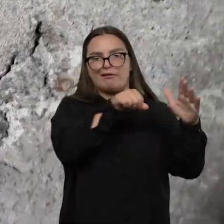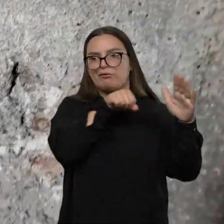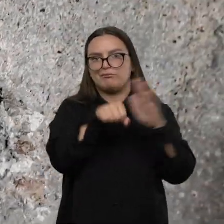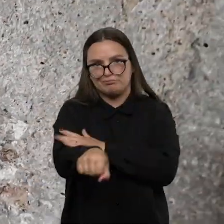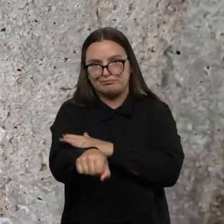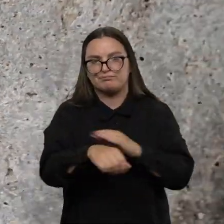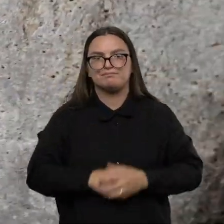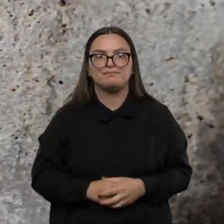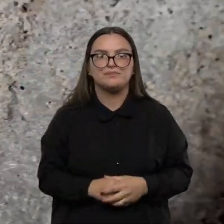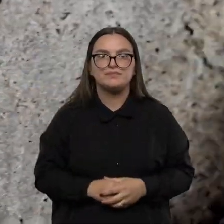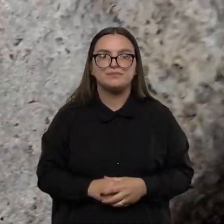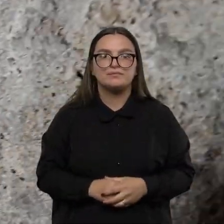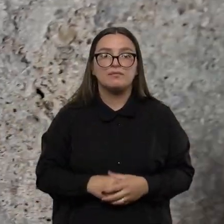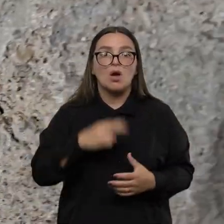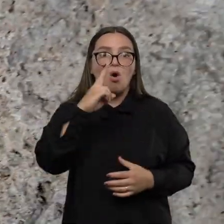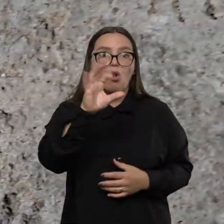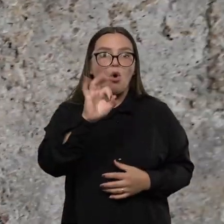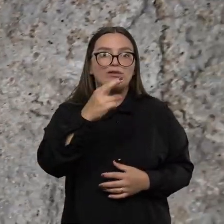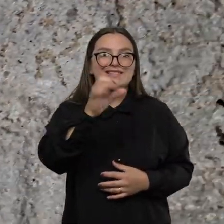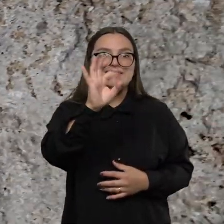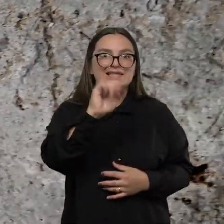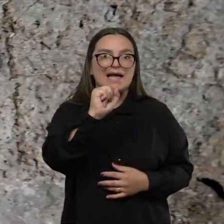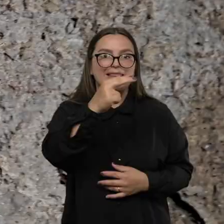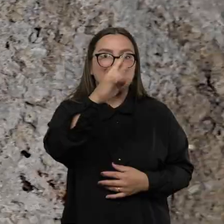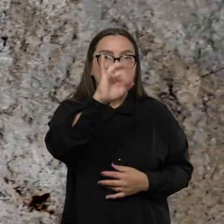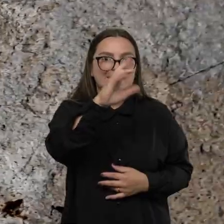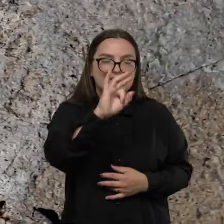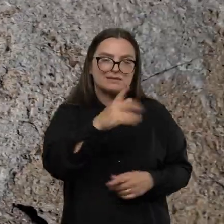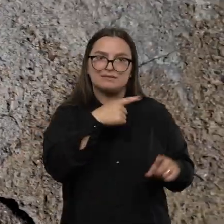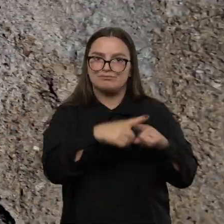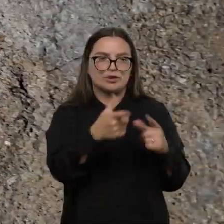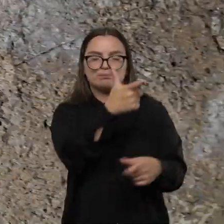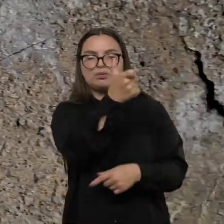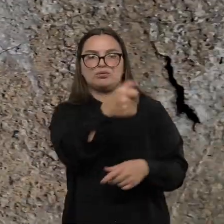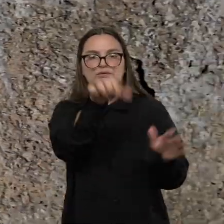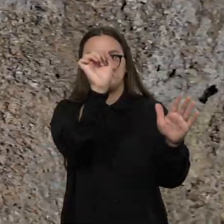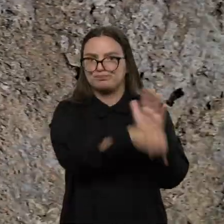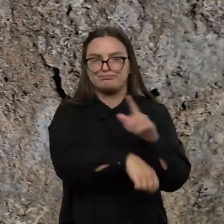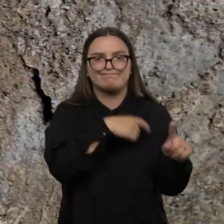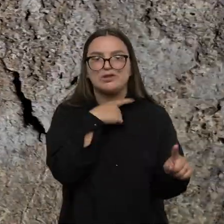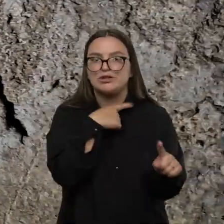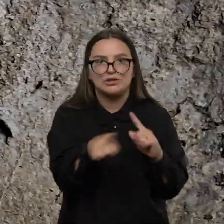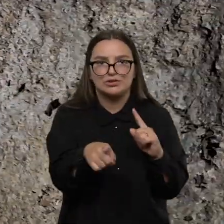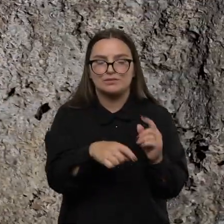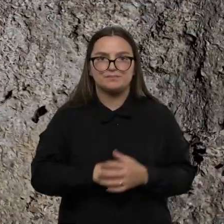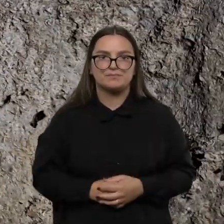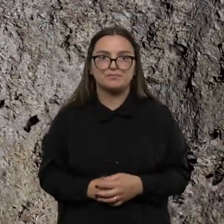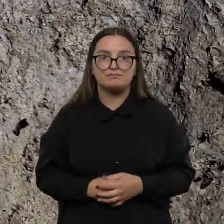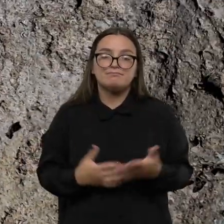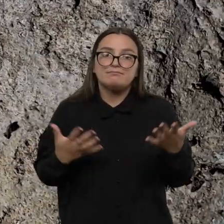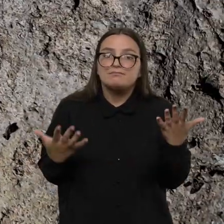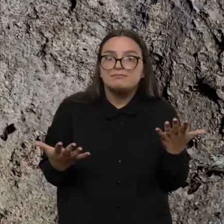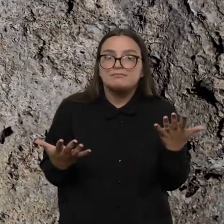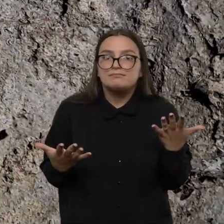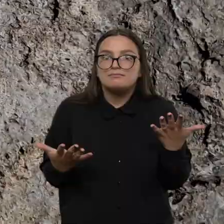kalėti lageriuose. Konstantinas žuvo, vienareikšmiškai buvo iš karto nušautas ir